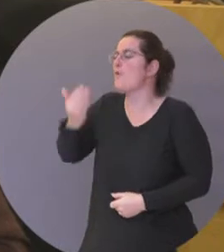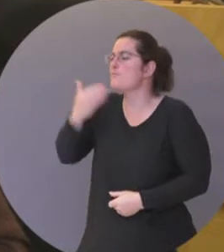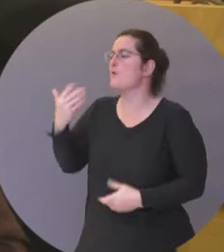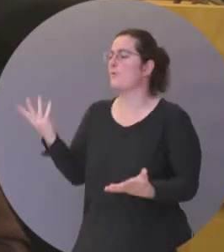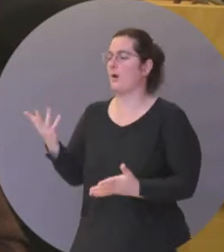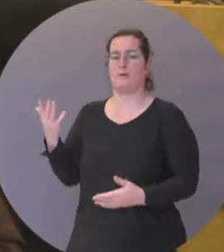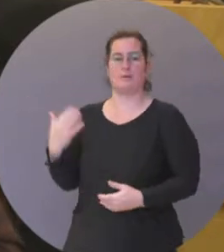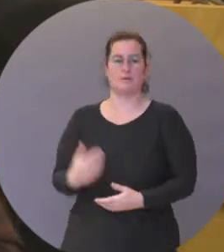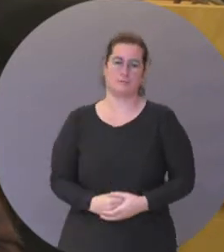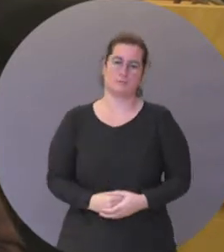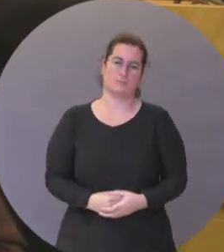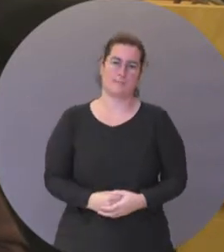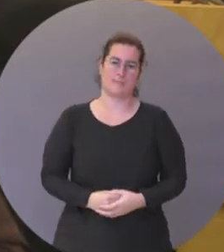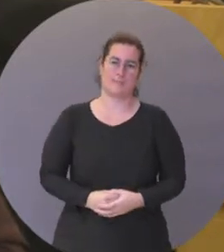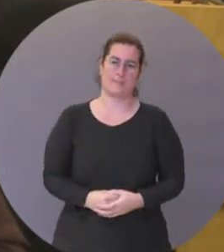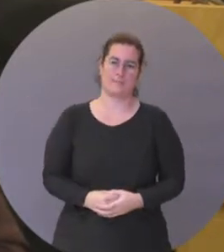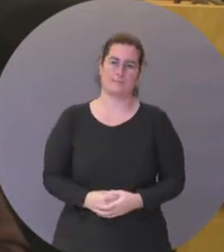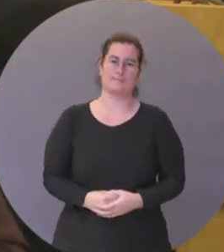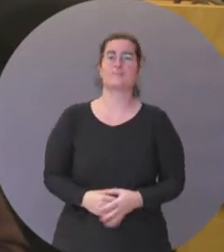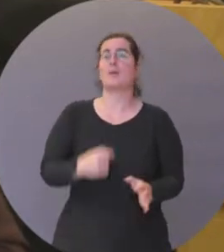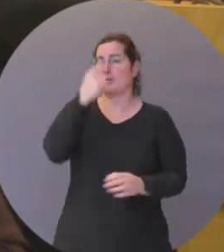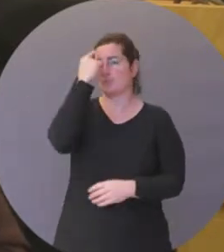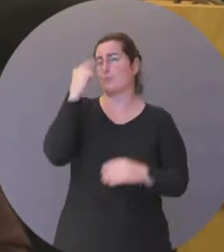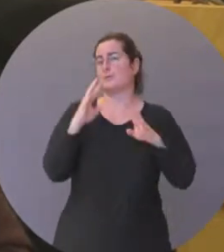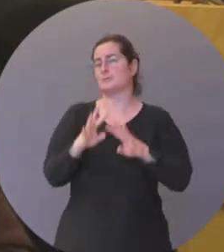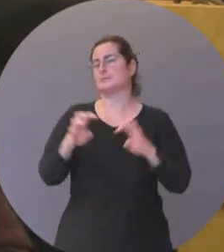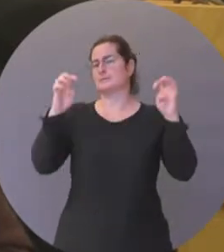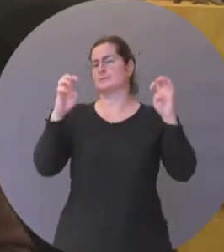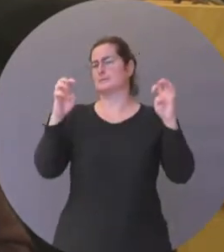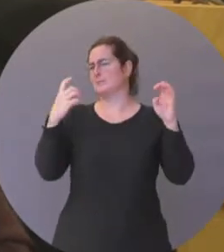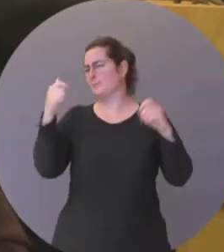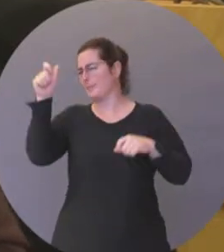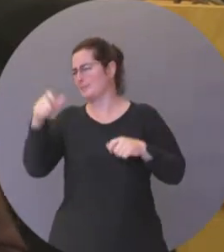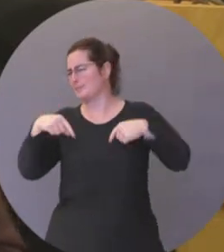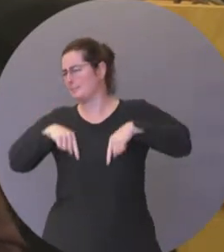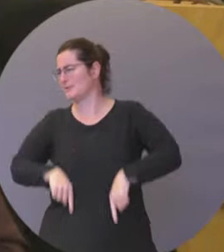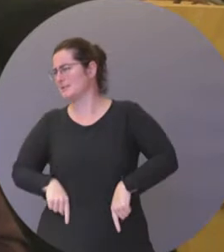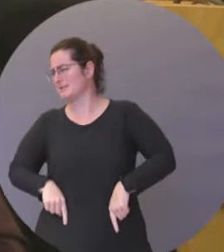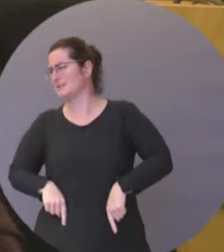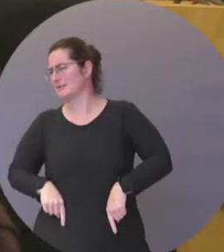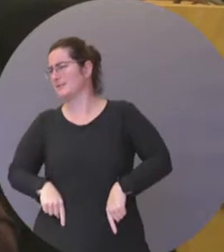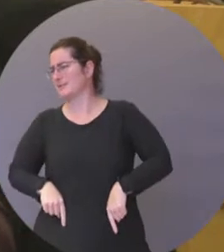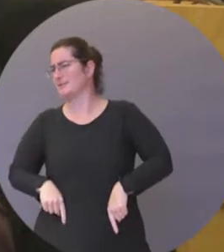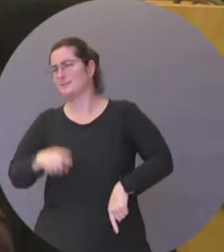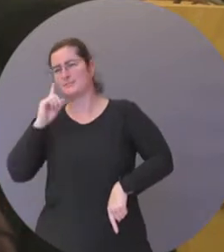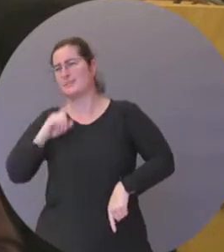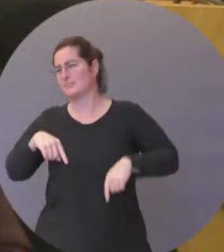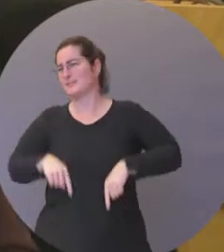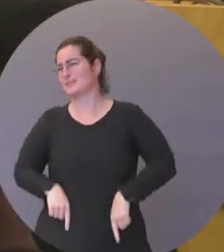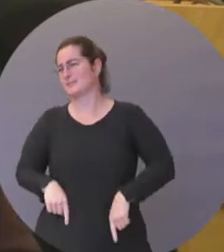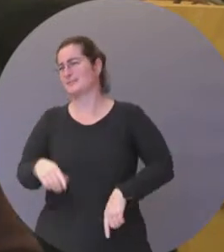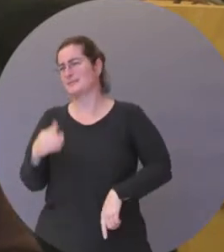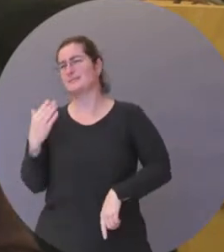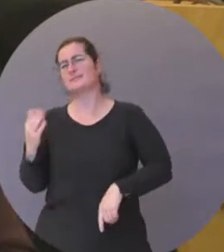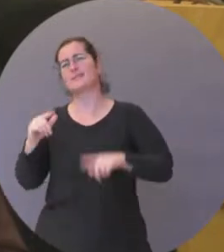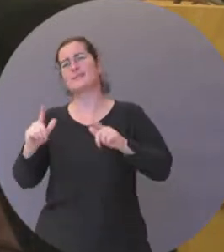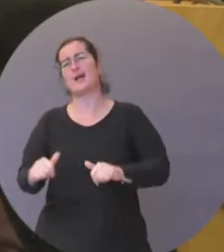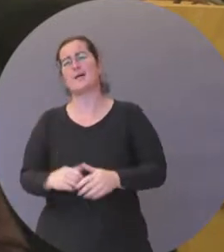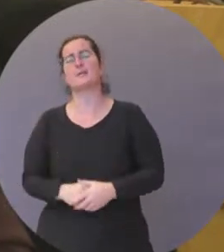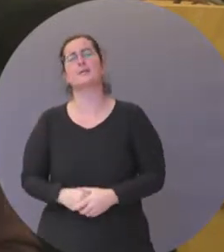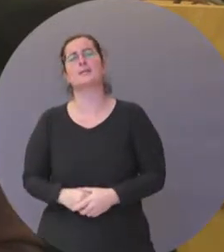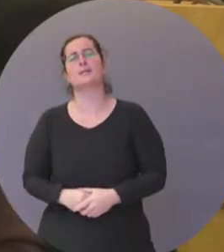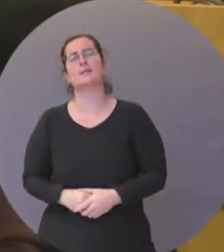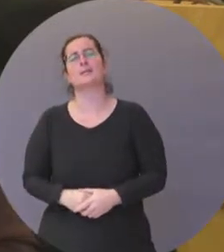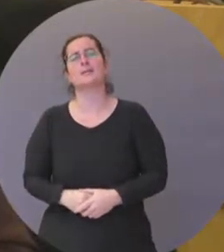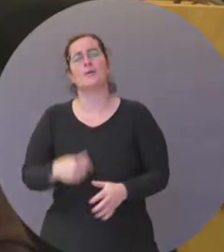on a je crois dans notre hémicycle une ministre du gouvernement on a je crois monsieur le Président